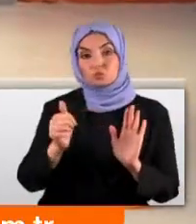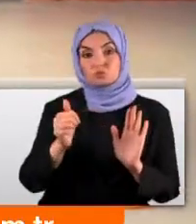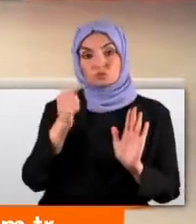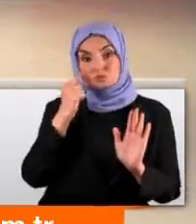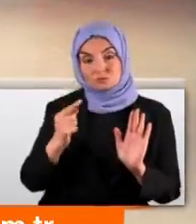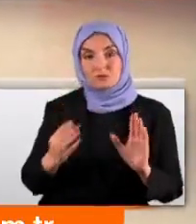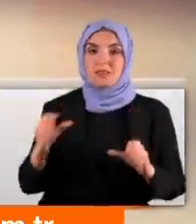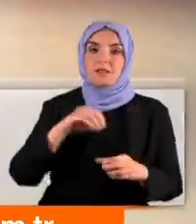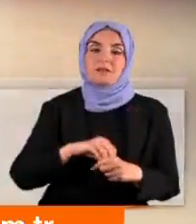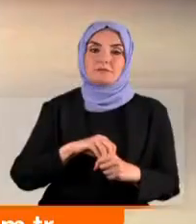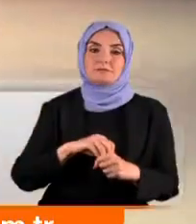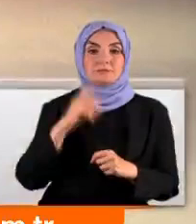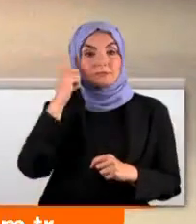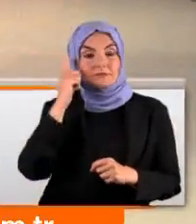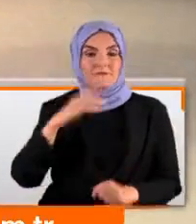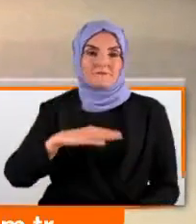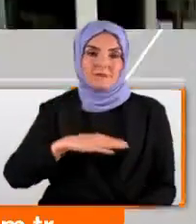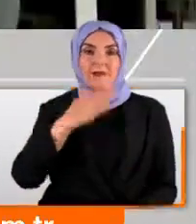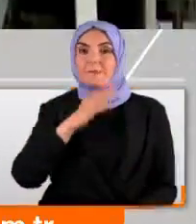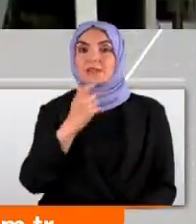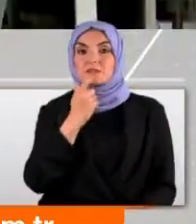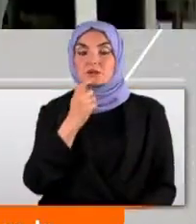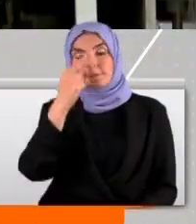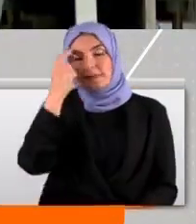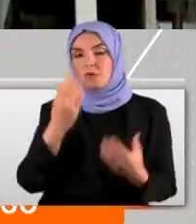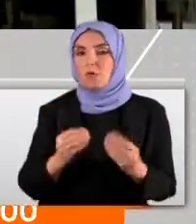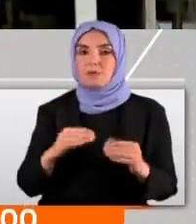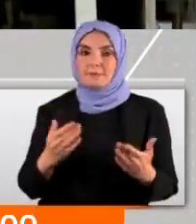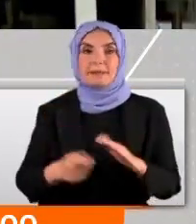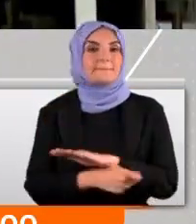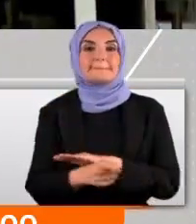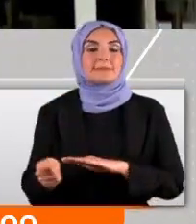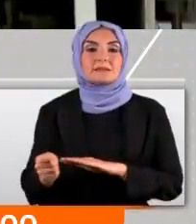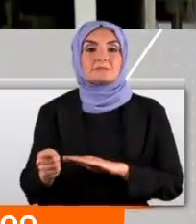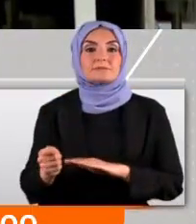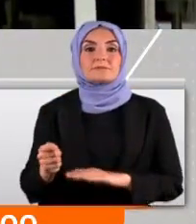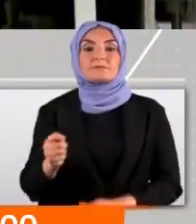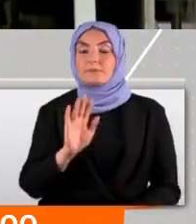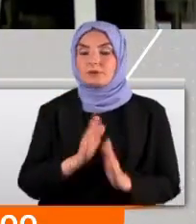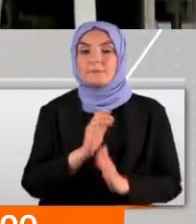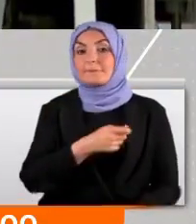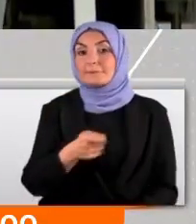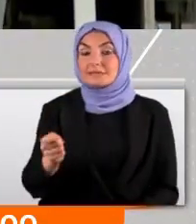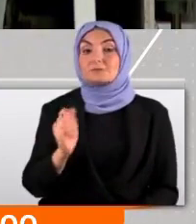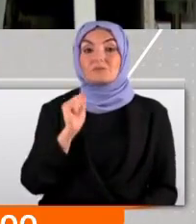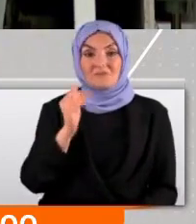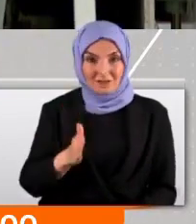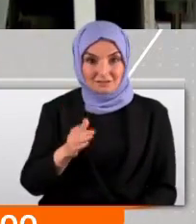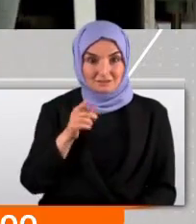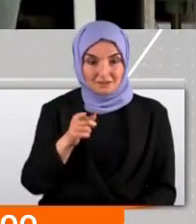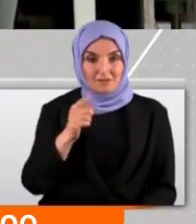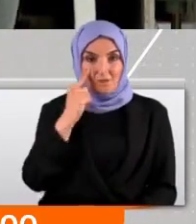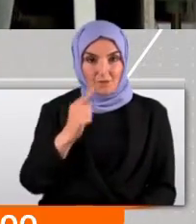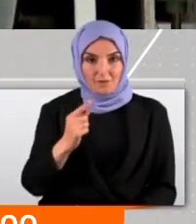bu formülde emeklilik yaşı da belirlenebilir. Primi çok olana bir yaş avantajı getirilmesi noktasında 9000 gün